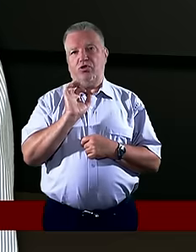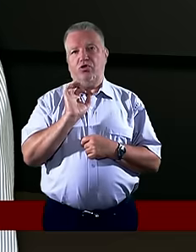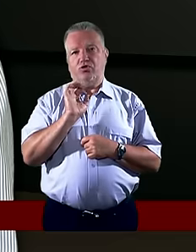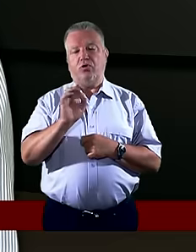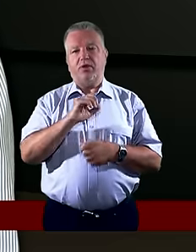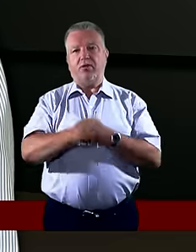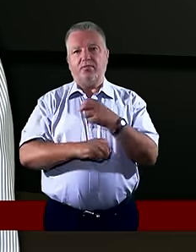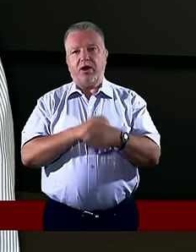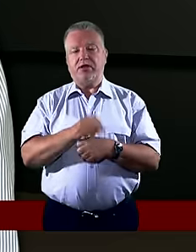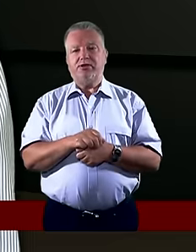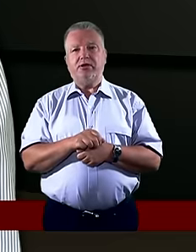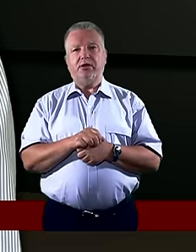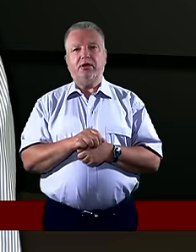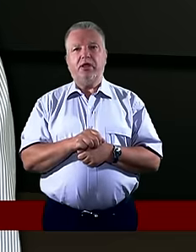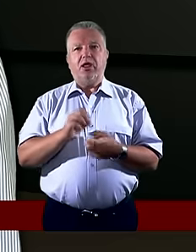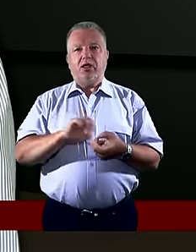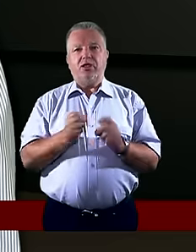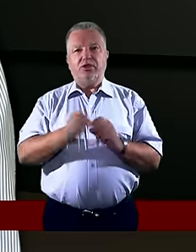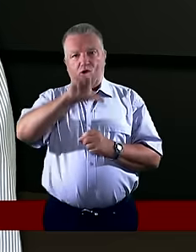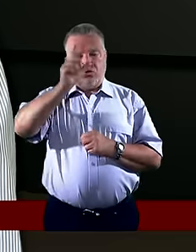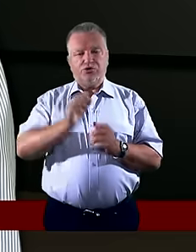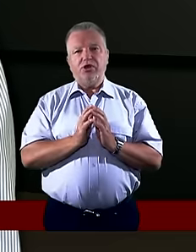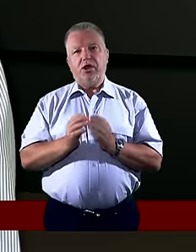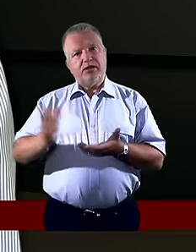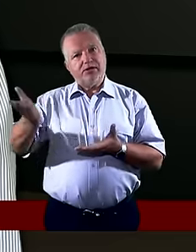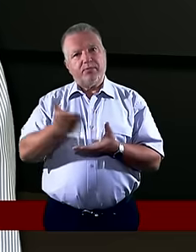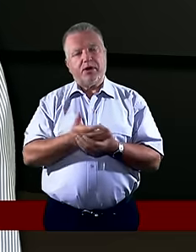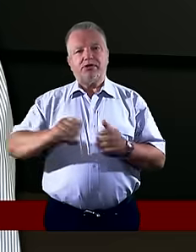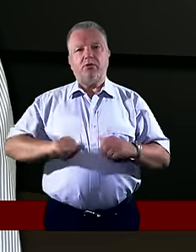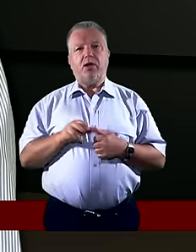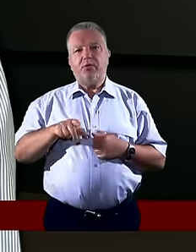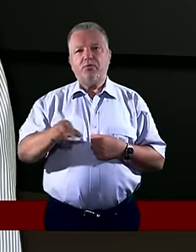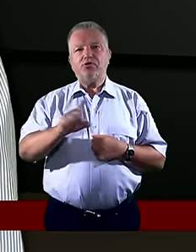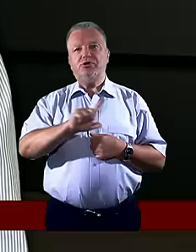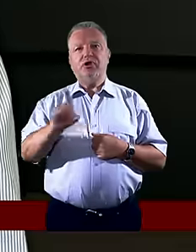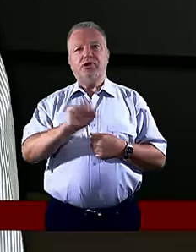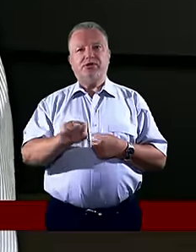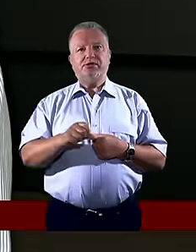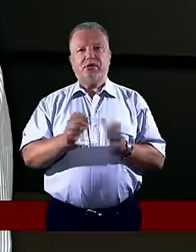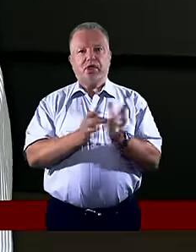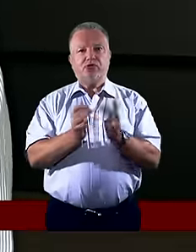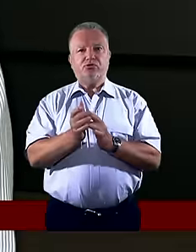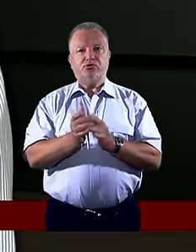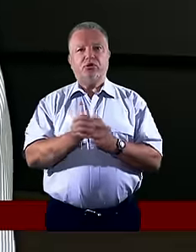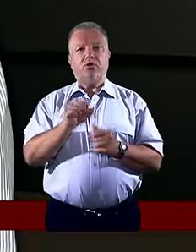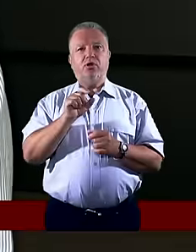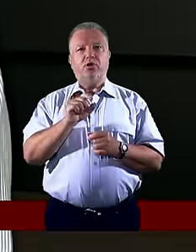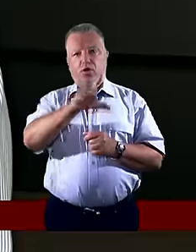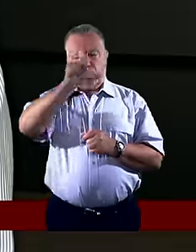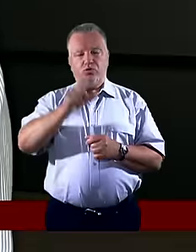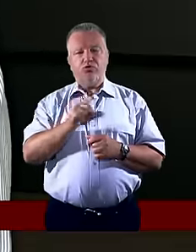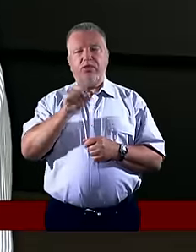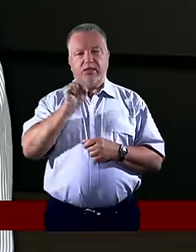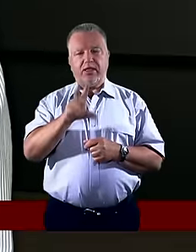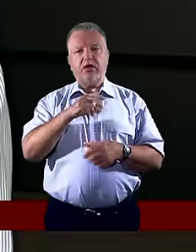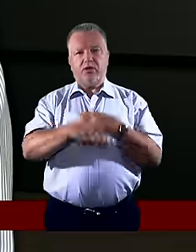on był, który gdy ludzi prosił o to, żeby poszli za nim, oni to robili. Jakie byśmy mogli wyciągnąć z tej